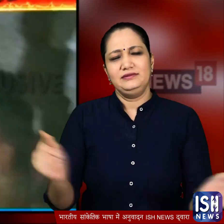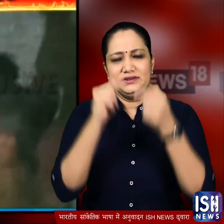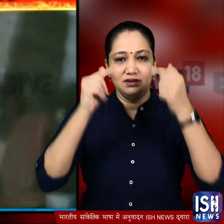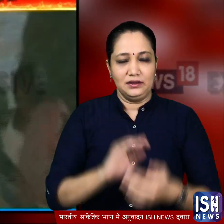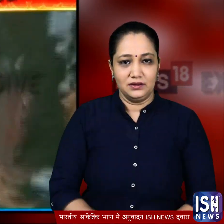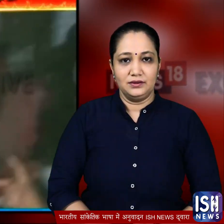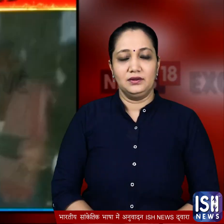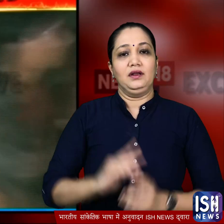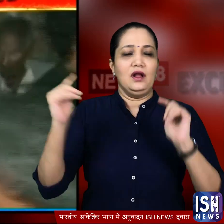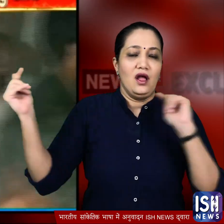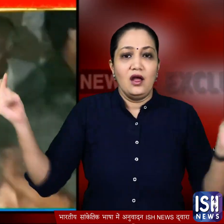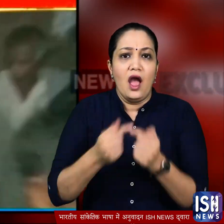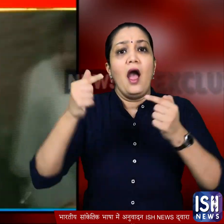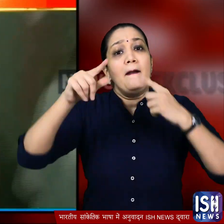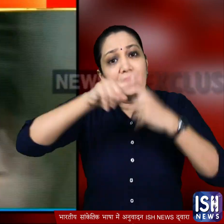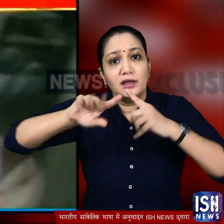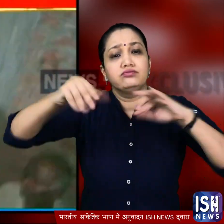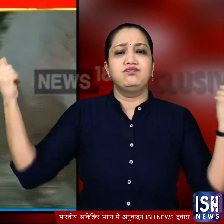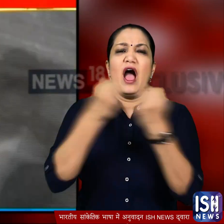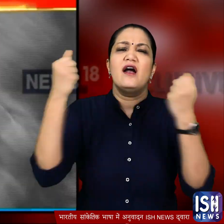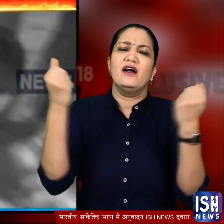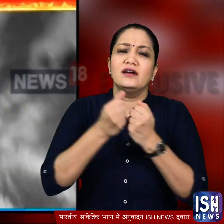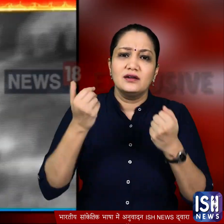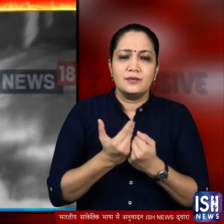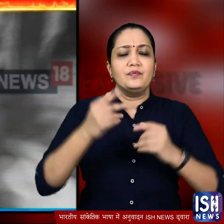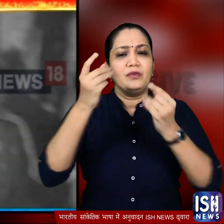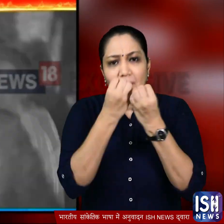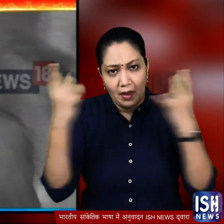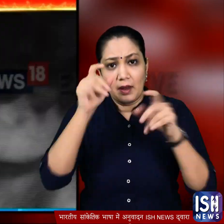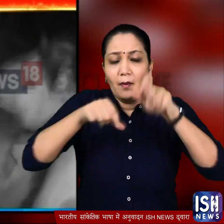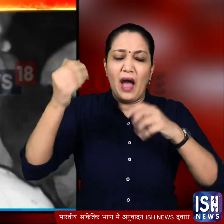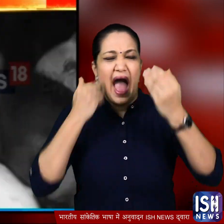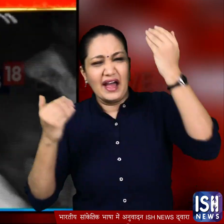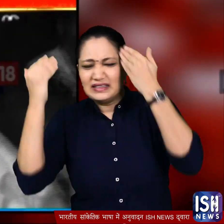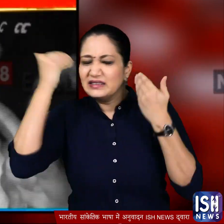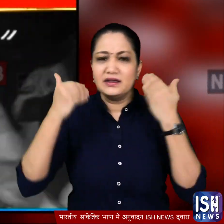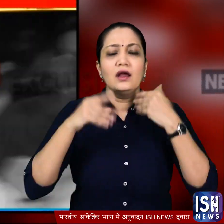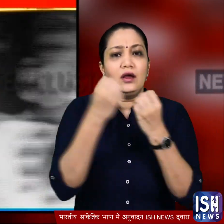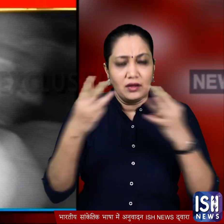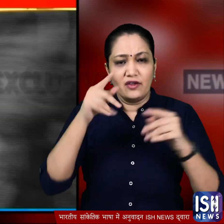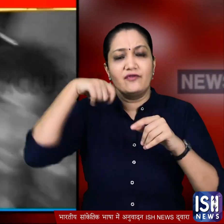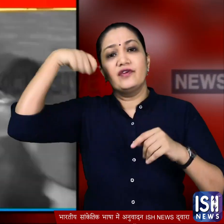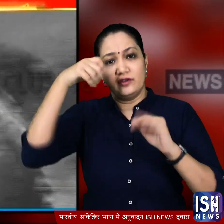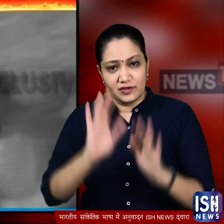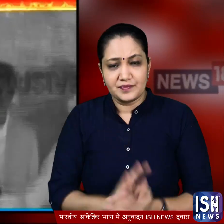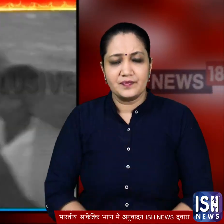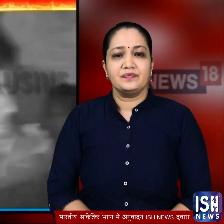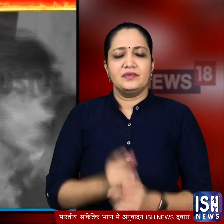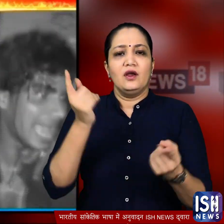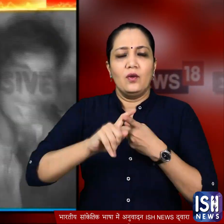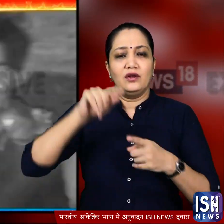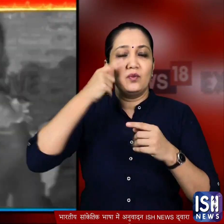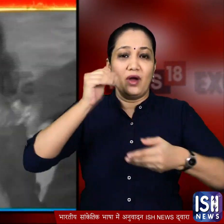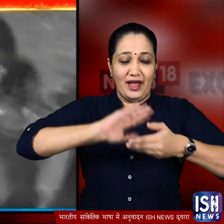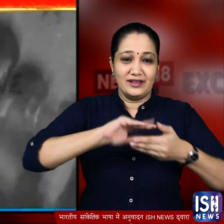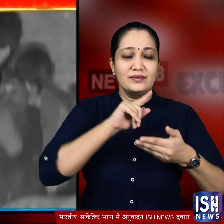इतना ही नहीं, दोनों तरफ से जमकर मारपीट हुई, जिसमें कई लोग घायल हुए। इस घटना की कुछ तस्वीरें भी सामने आईं, जिनमें एक तस्वीर